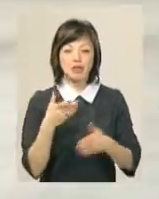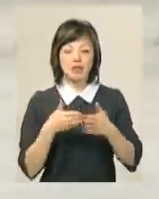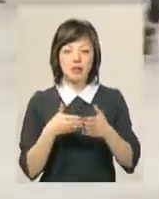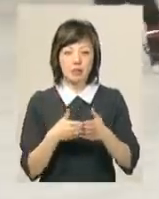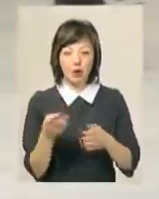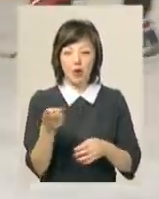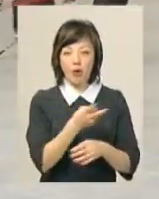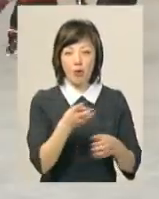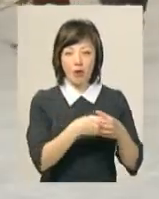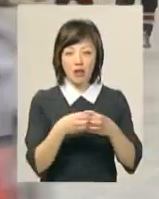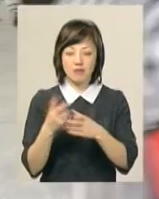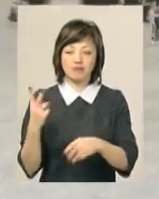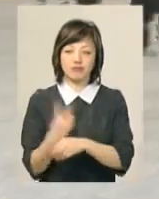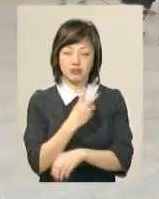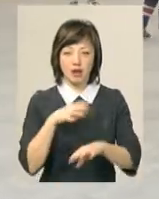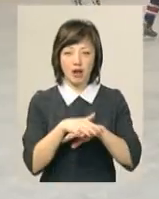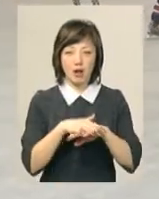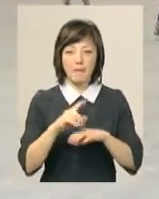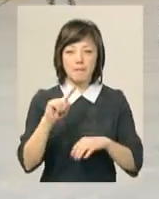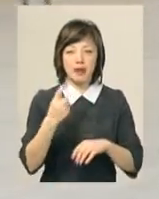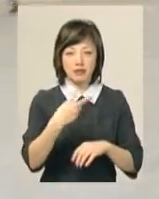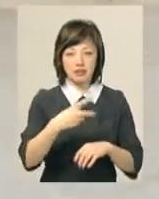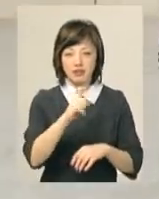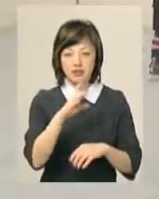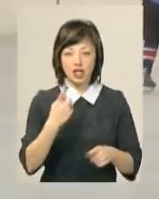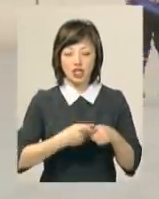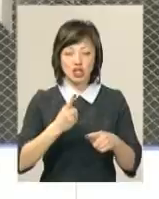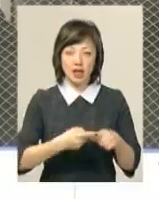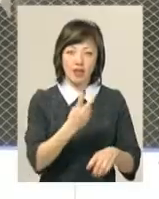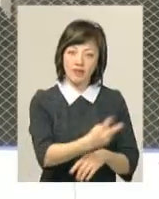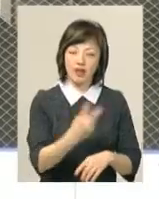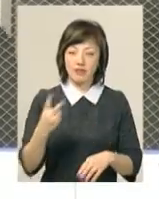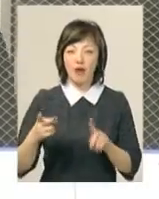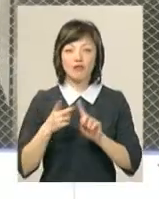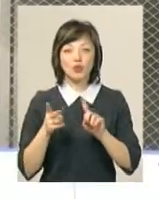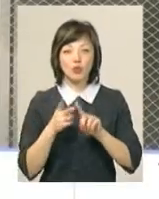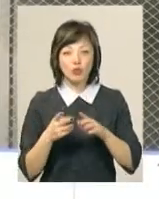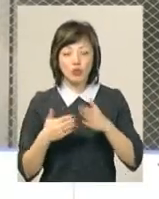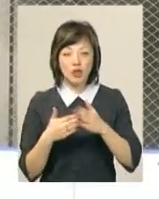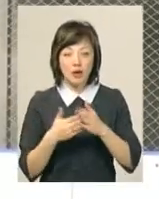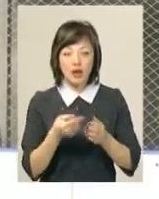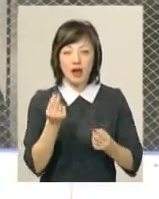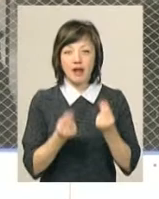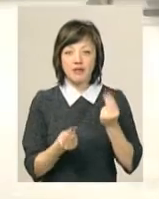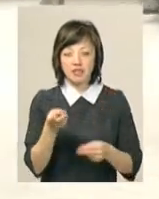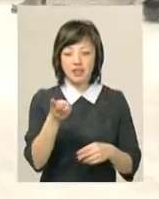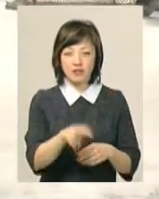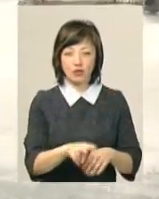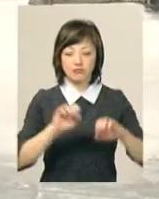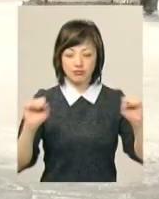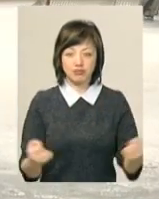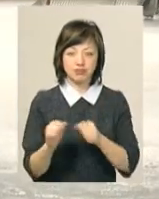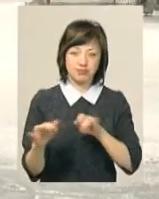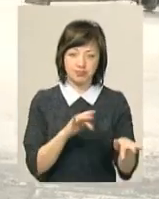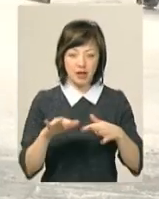команди подвоїли рахунок. Тож підсумок першої 20 хвилинки – нічия 2-2. У другому періоді гравці обох команд змінили темпорит на швидший і